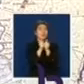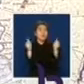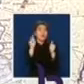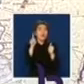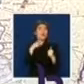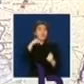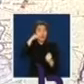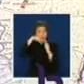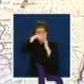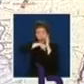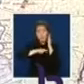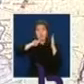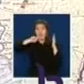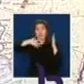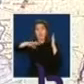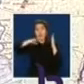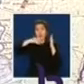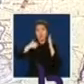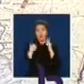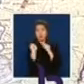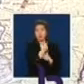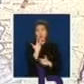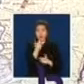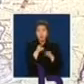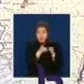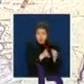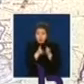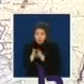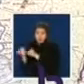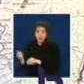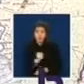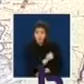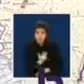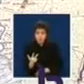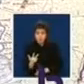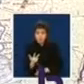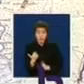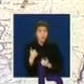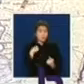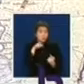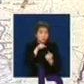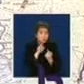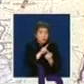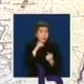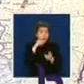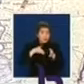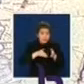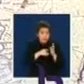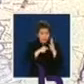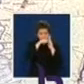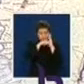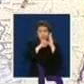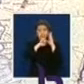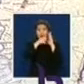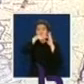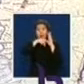บันทึกเทปนะคะว่าขอให้พี่น้องประชาชนมั่นใจว่ารัฐบาลรู้ถึงปัญหาและแนวทางแก้ไขและจะวางแผนแก้ไขปัญห